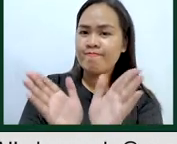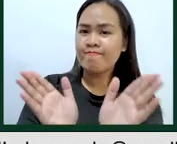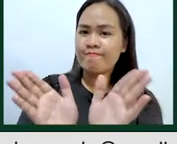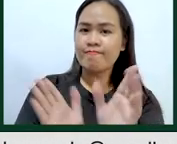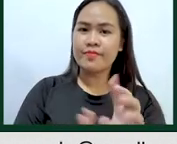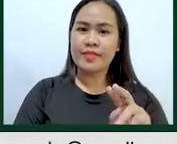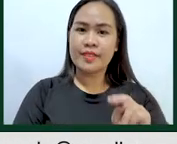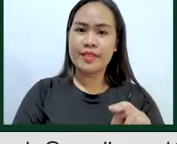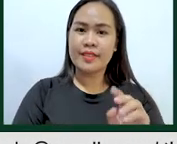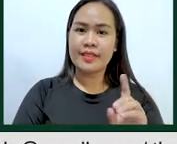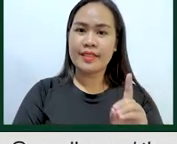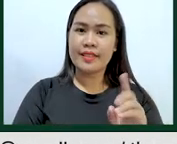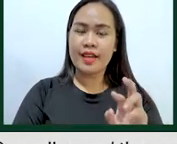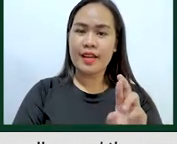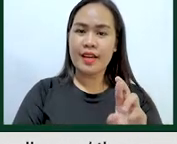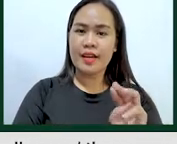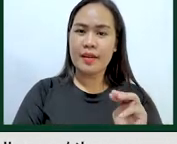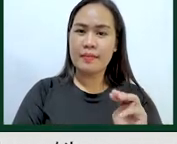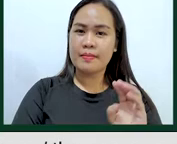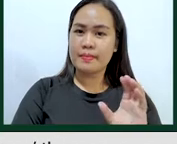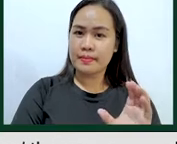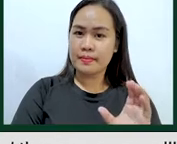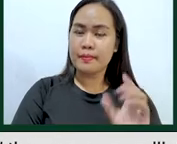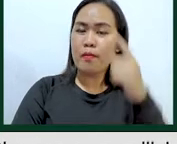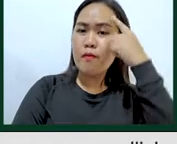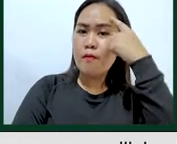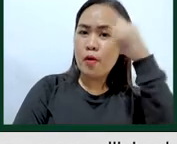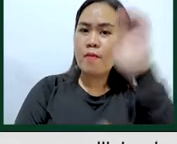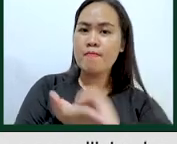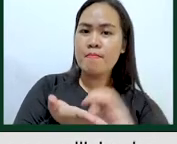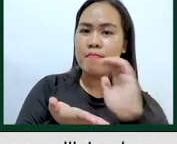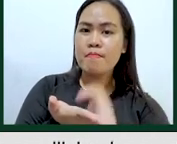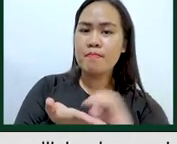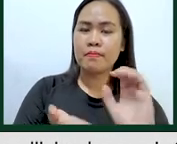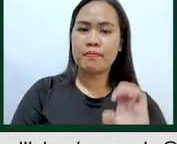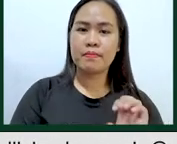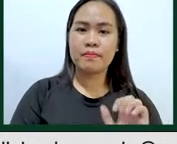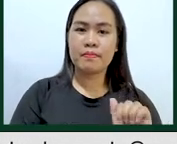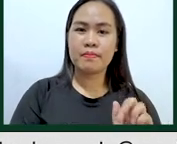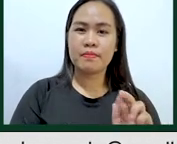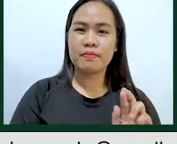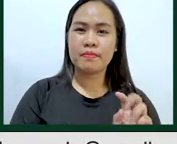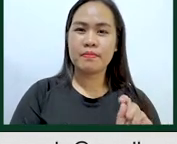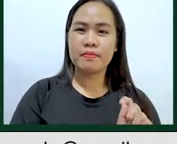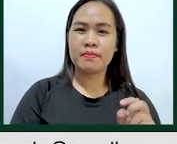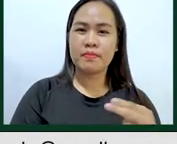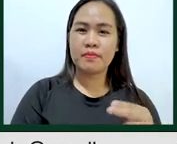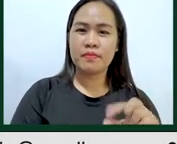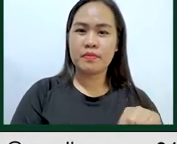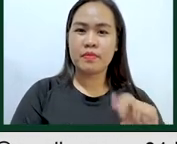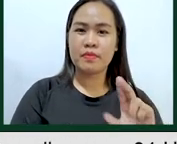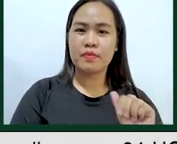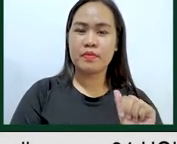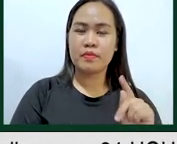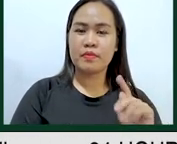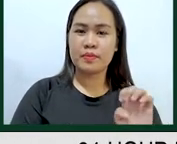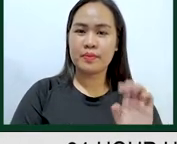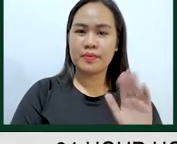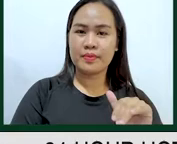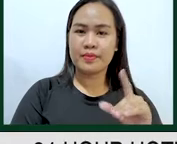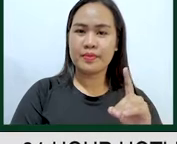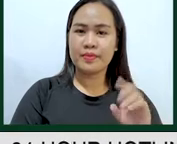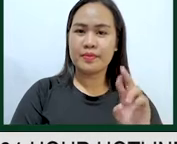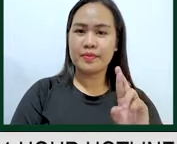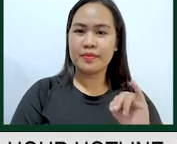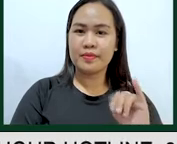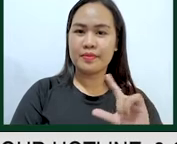ma-practice pa rin natin yung earthquake drill, no? This is malaki ang pinagkaiba nito sa ating conventional na mga